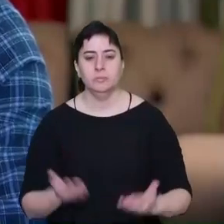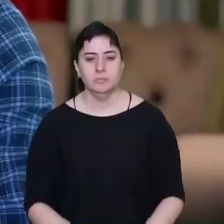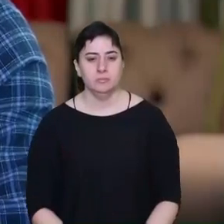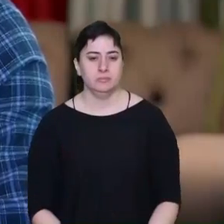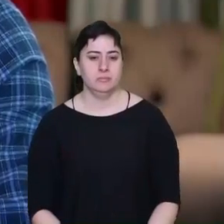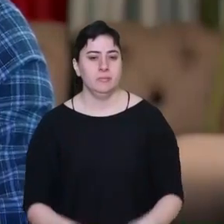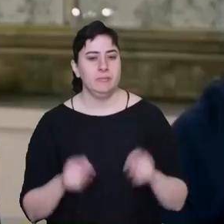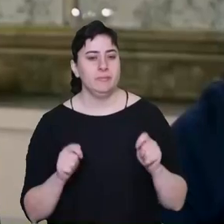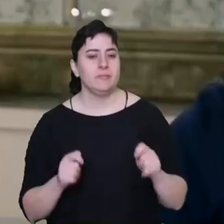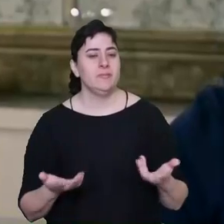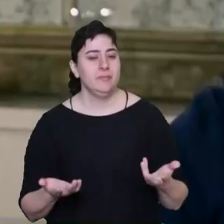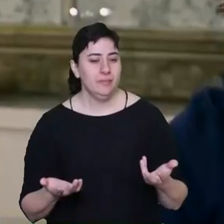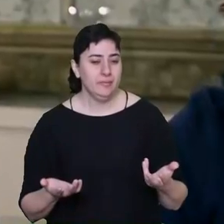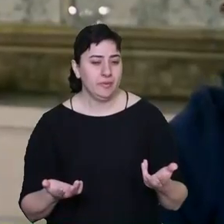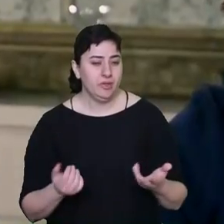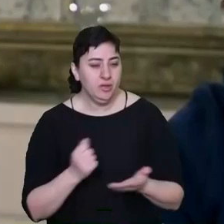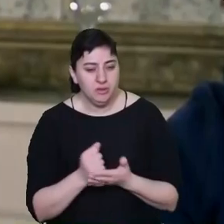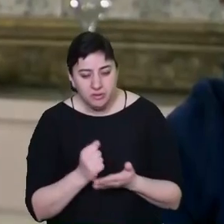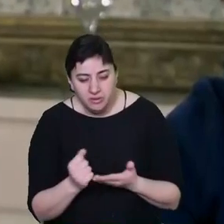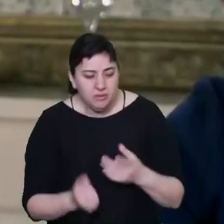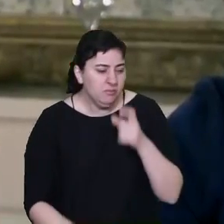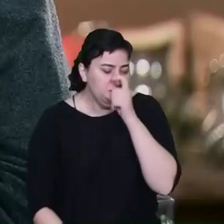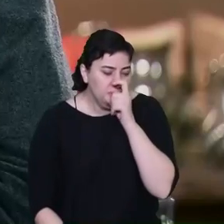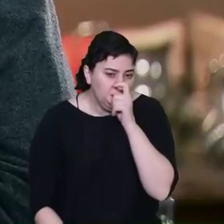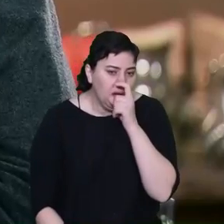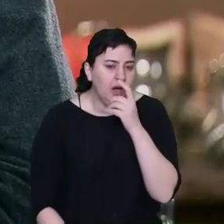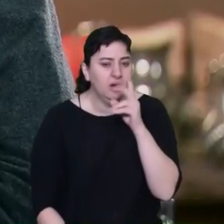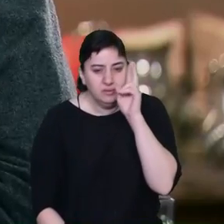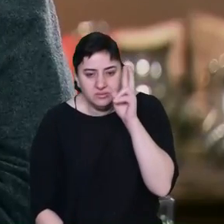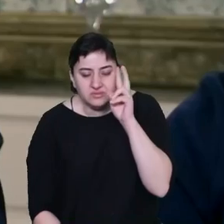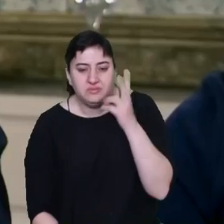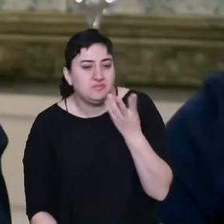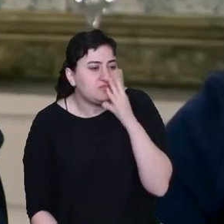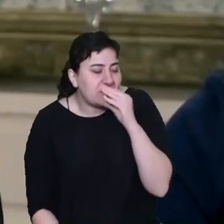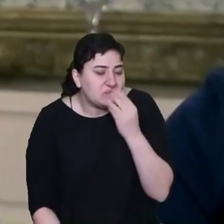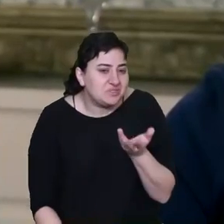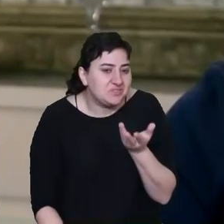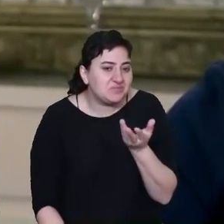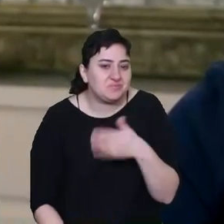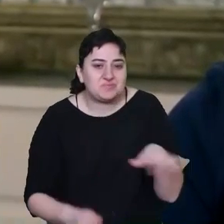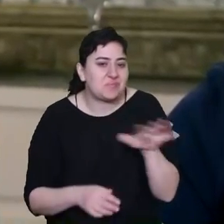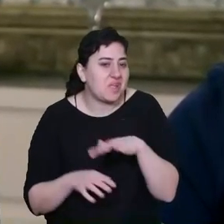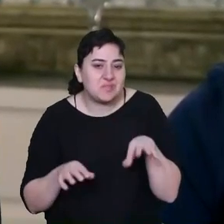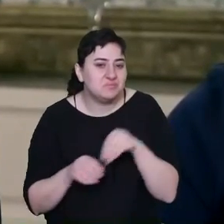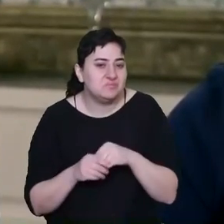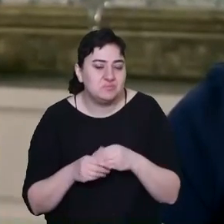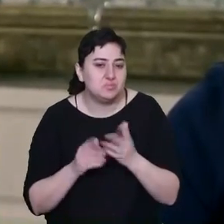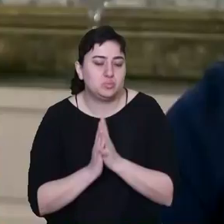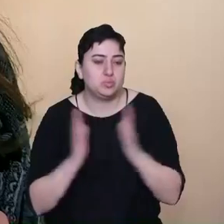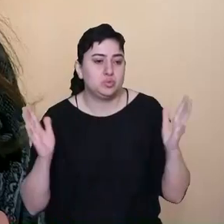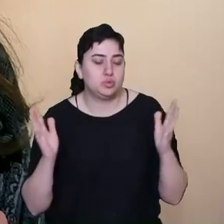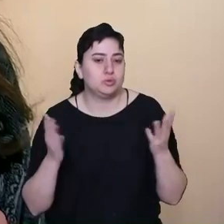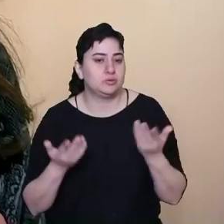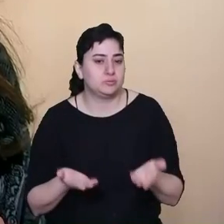Yapmayın babacığım lütfen. Ya Trabzon, Beşiktaş, Galatasaray, Fenerbahçe, ya bunların hepsi çok büyük